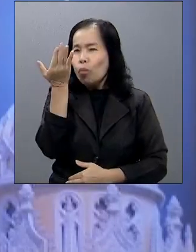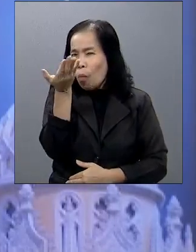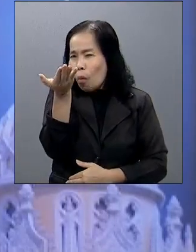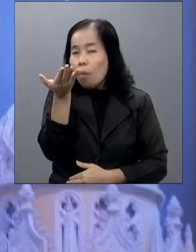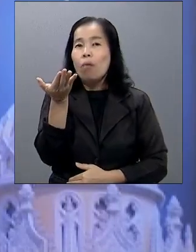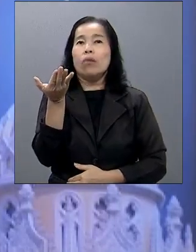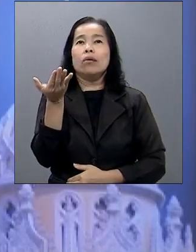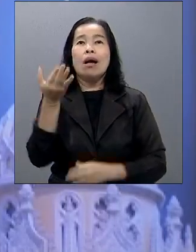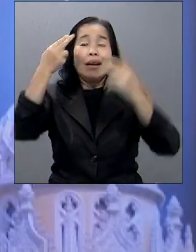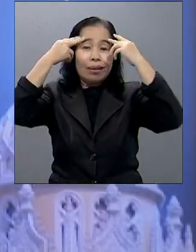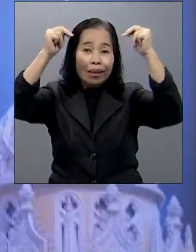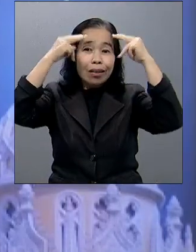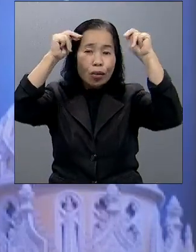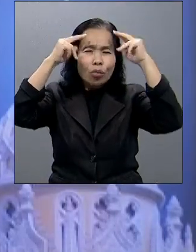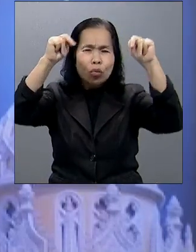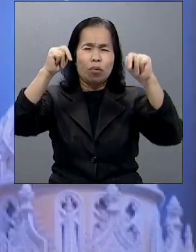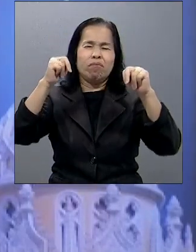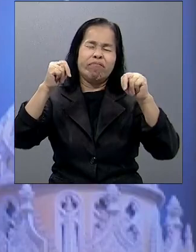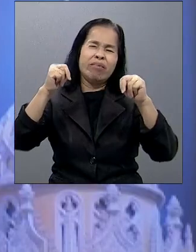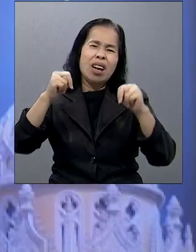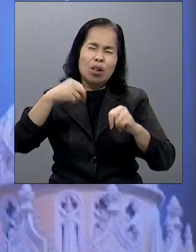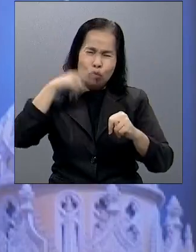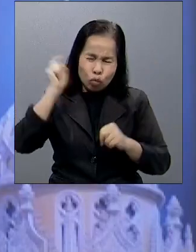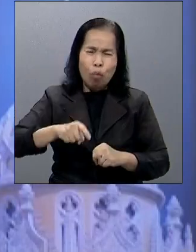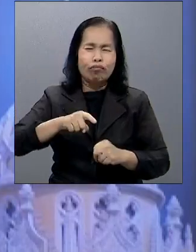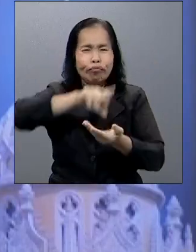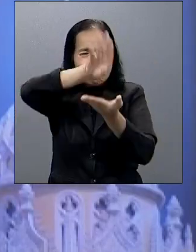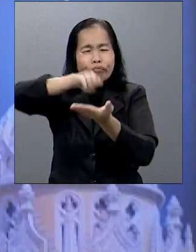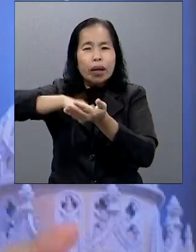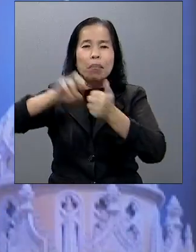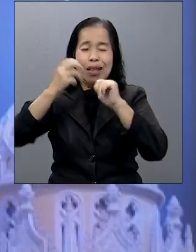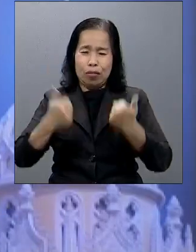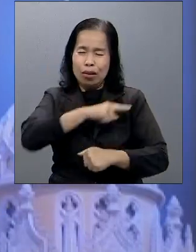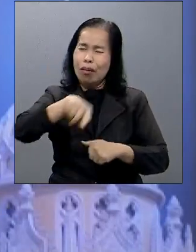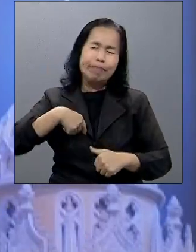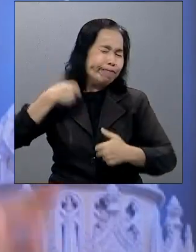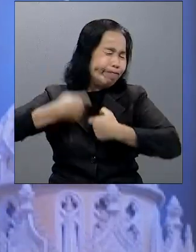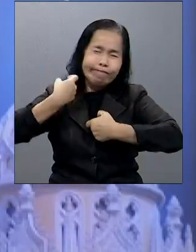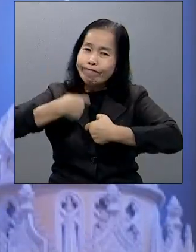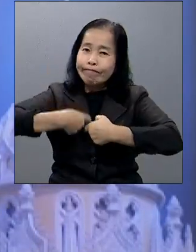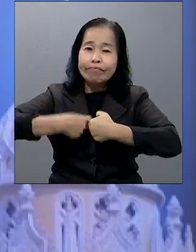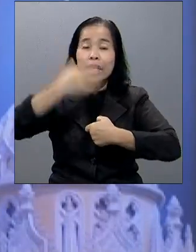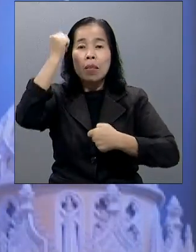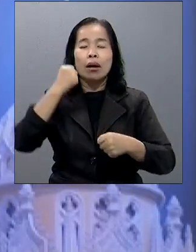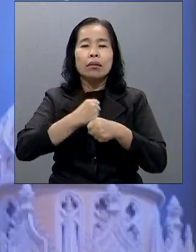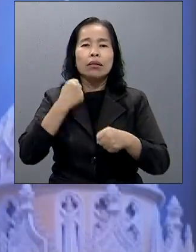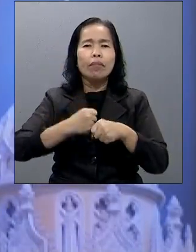างสำนักนายกเนี่ยสะท้อนปัญหาตรงนี้ด้วยนะครับคือท้องถิ่นเราตอนนี้ทำอะไรไม่ได้เลยเมื่อทำอะไรไม่ได้เ